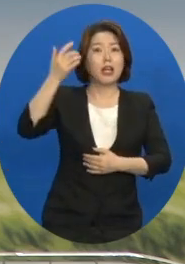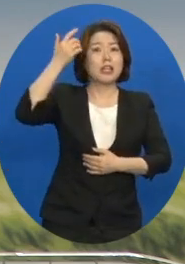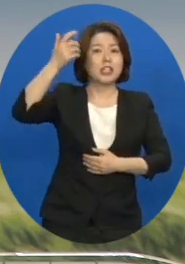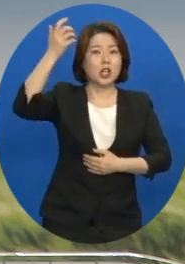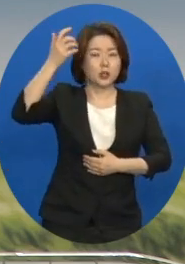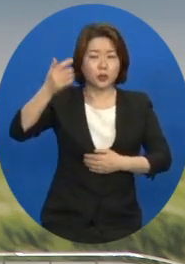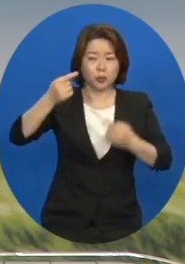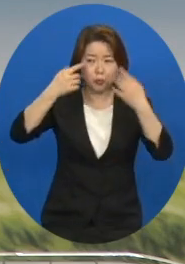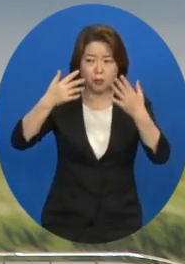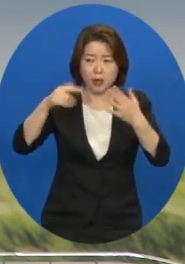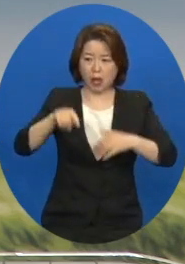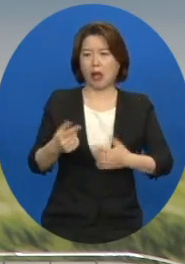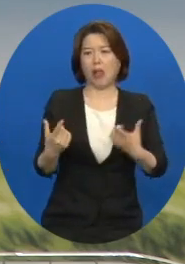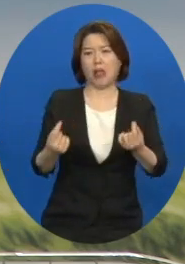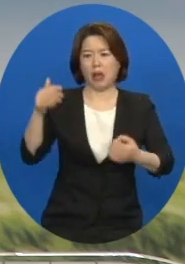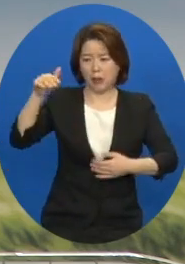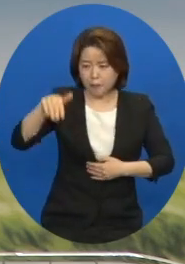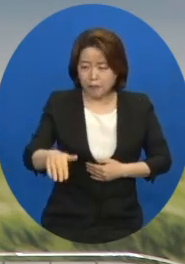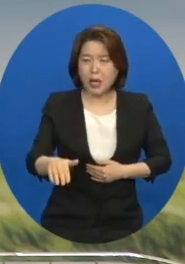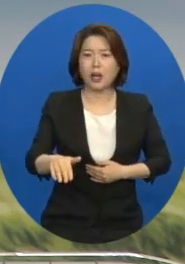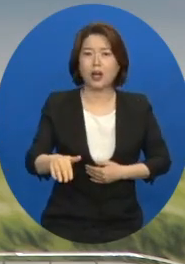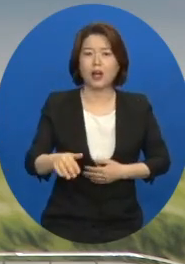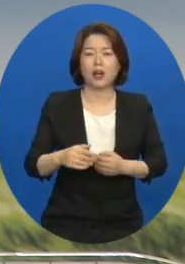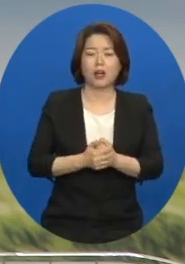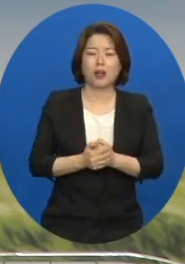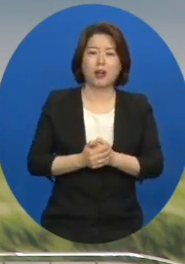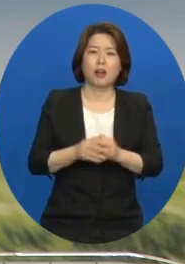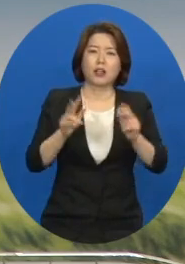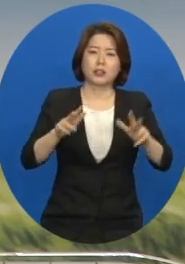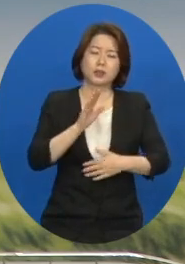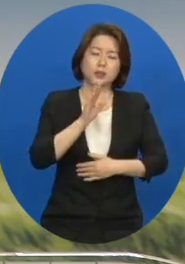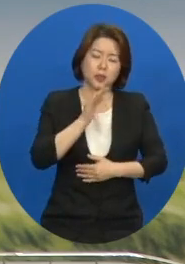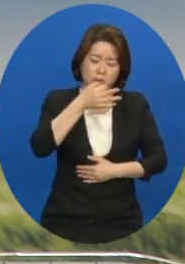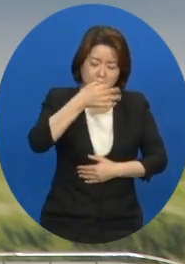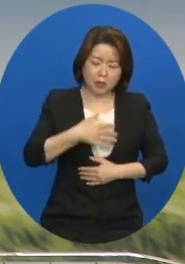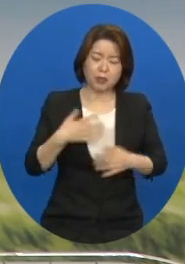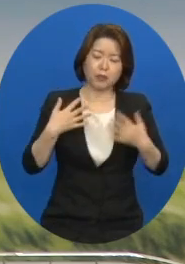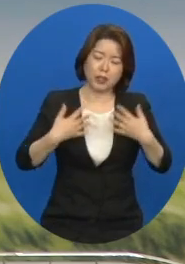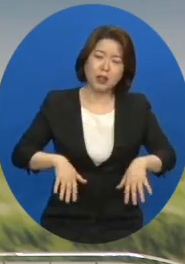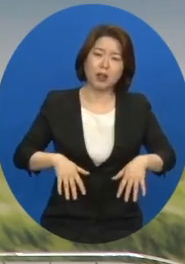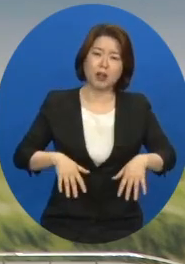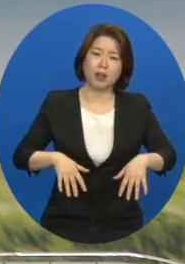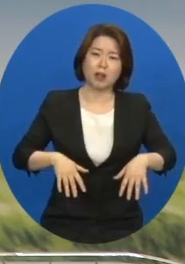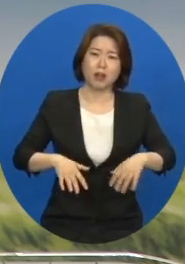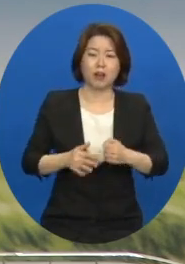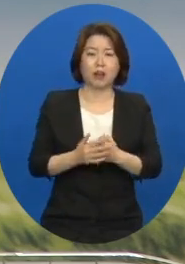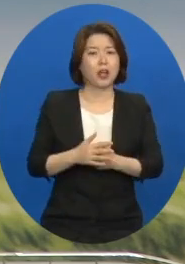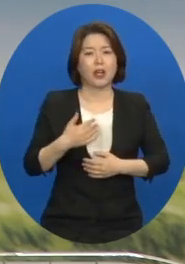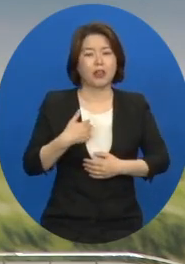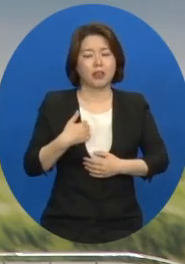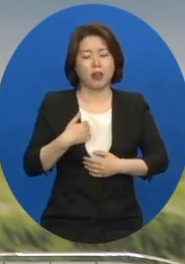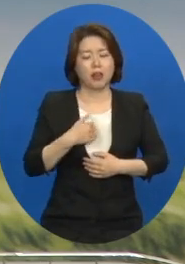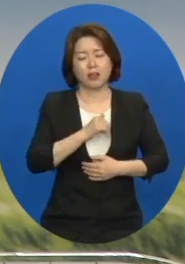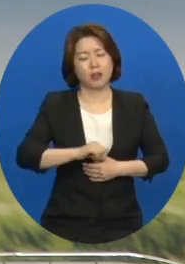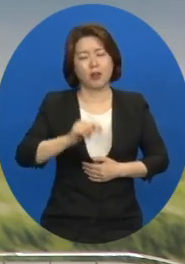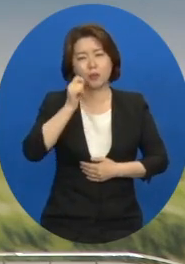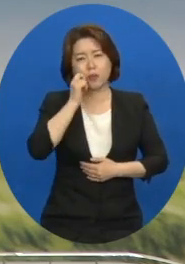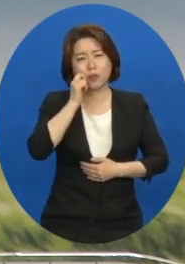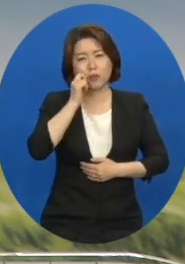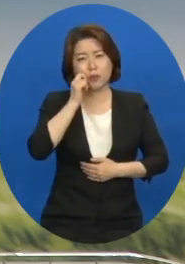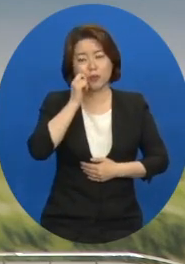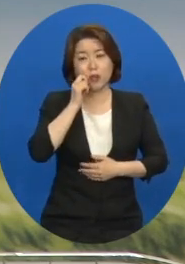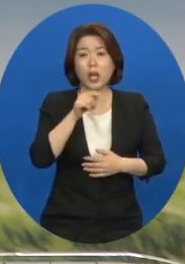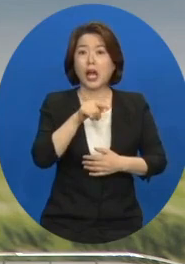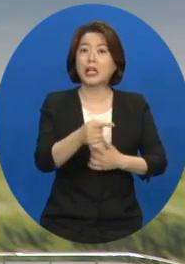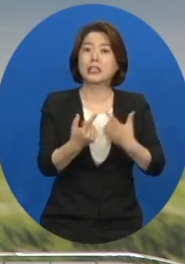너무나 정확합니다. 지금 너무 힘들어요. 정말 지쳤어요. 이제 못 견딜 것 같아요.